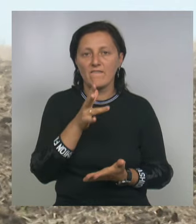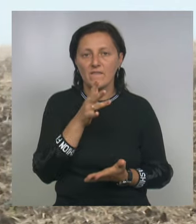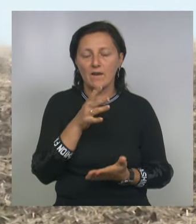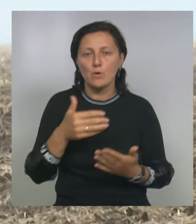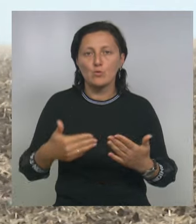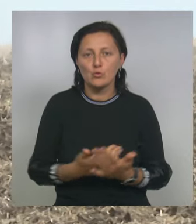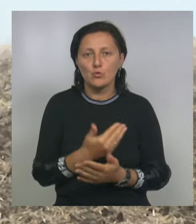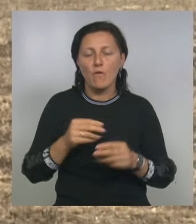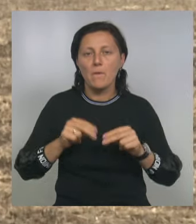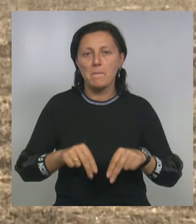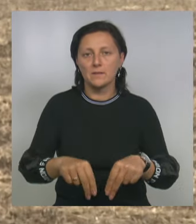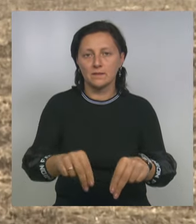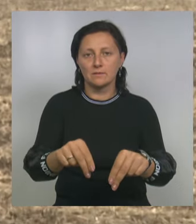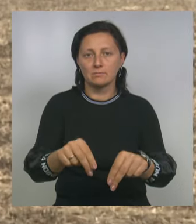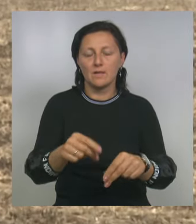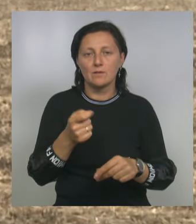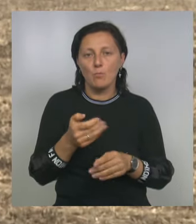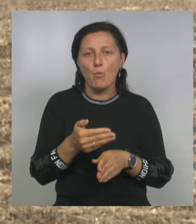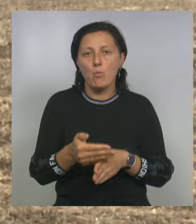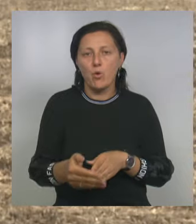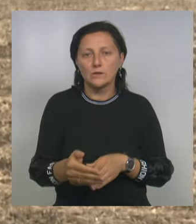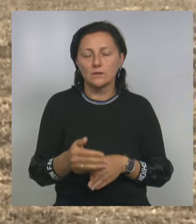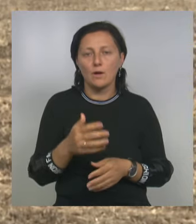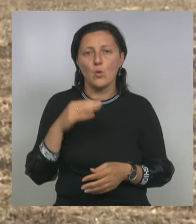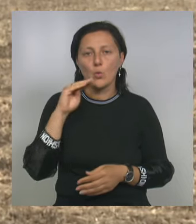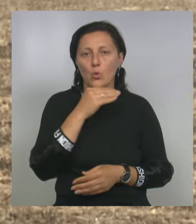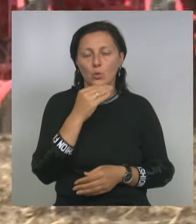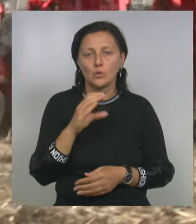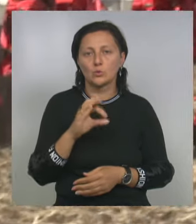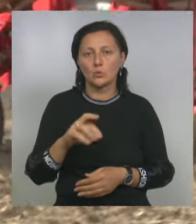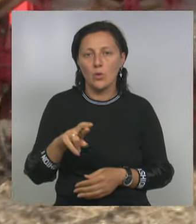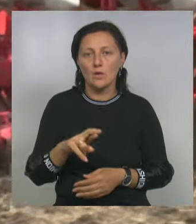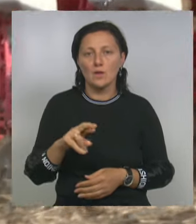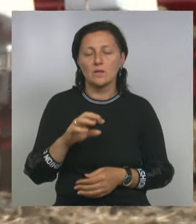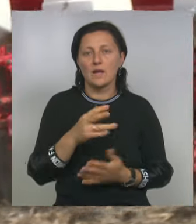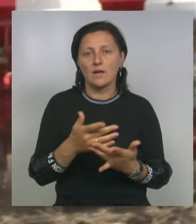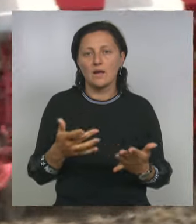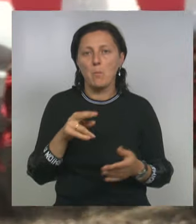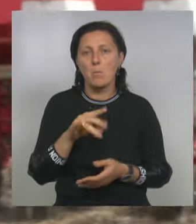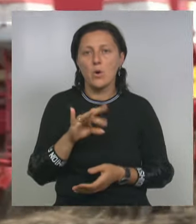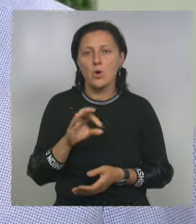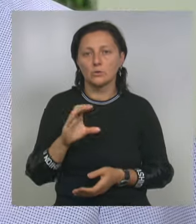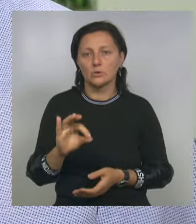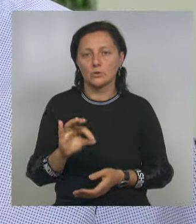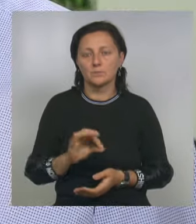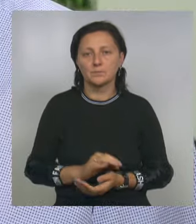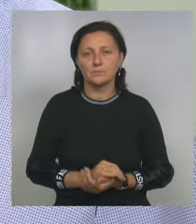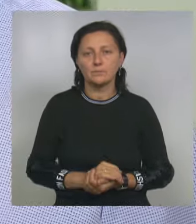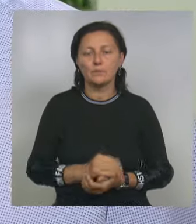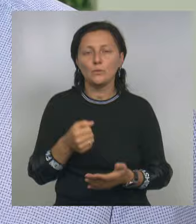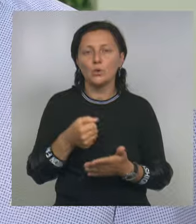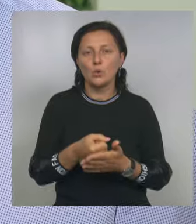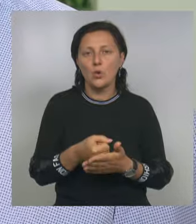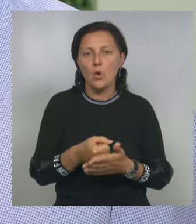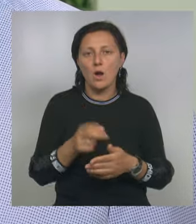пересев пострадавших культур более поздними, такими как кукуруза, соя, сорго или проса. До конца года